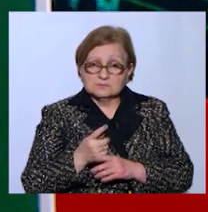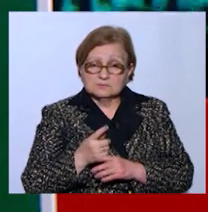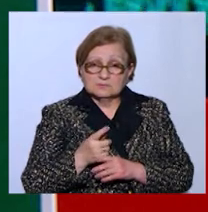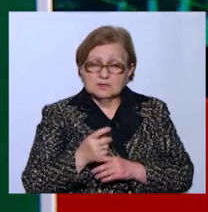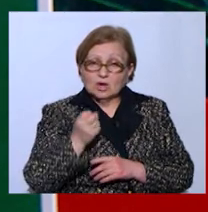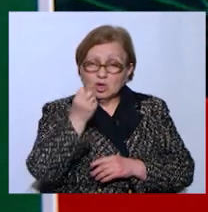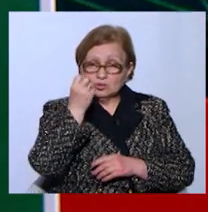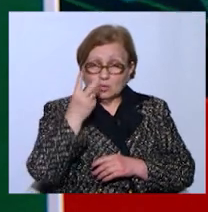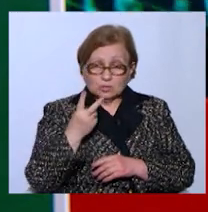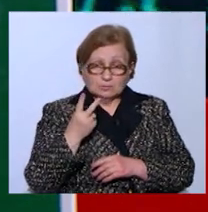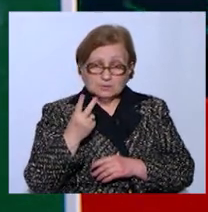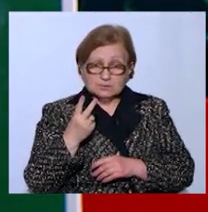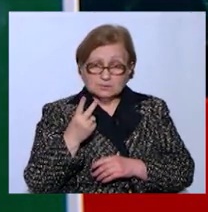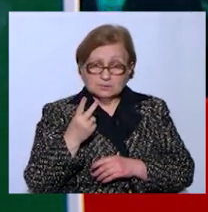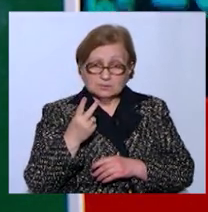12